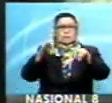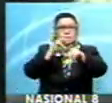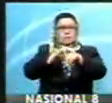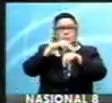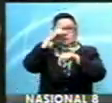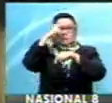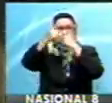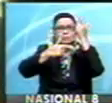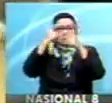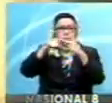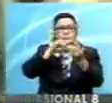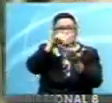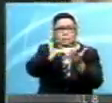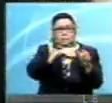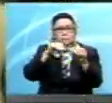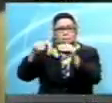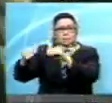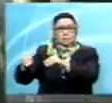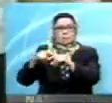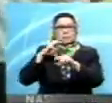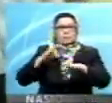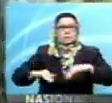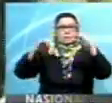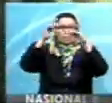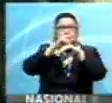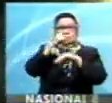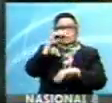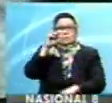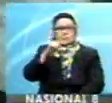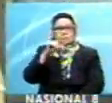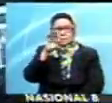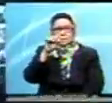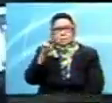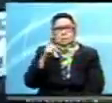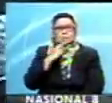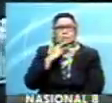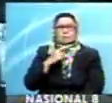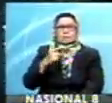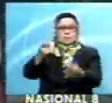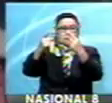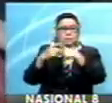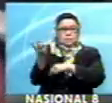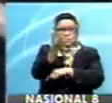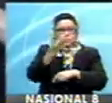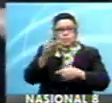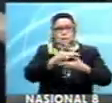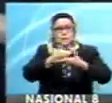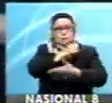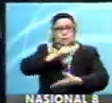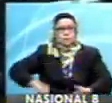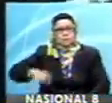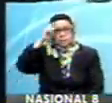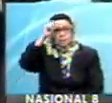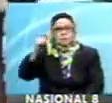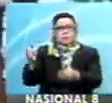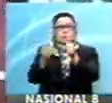melawat pusat penempatan banjir di sekolah kebangsaan Kompleks Gong badak kehadiran keempat-empat anakaa Sultan Terengganu diiringi menteri besar